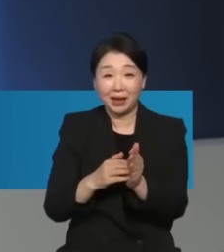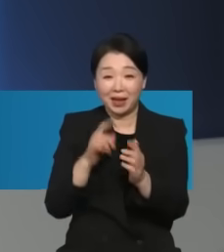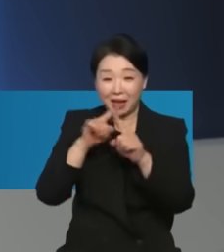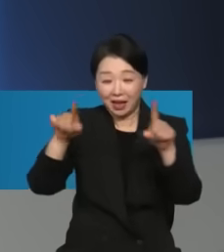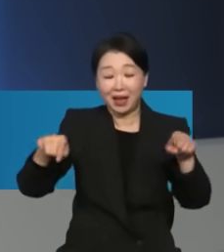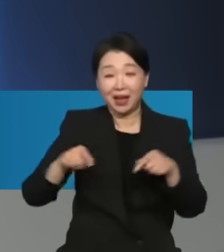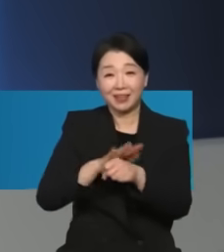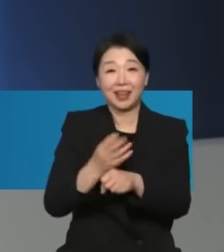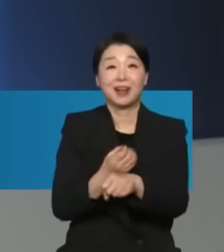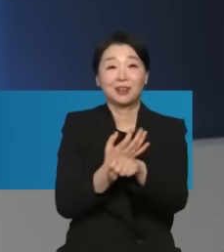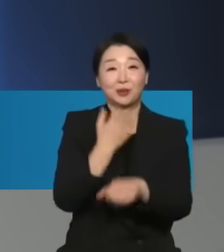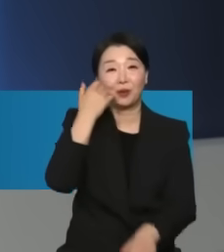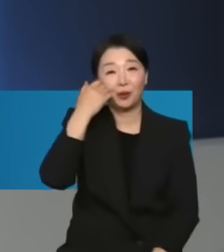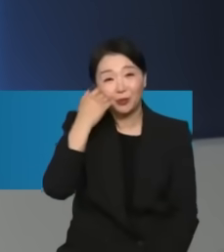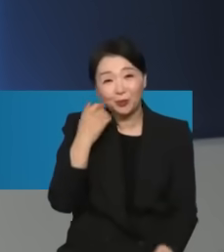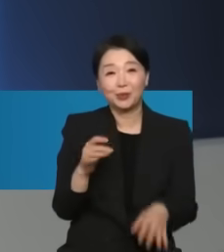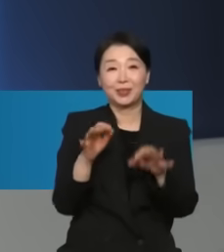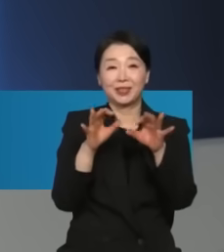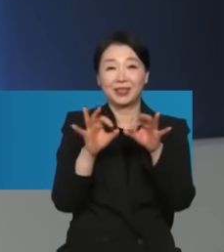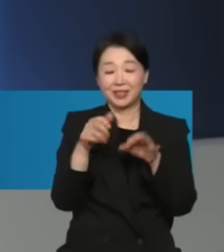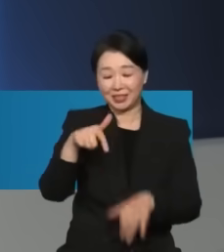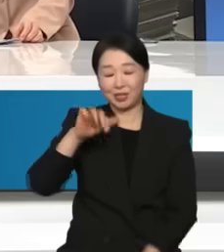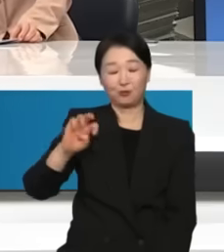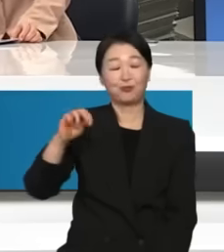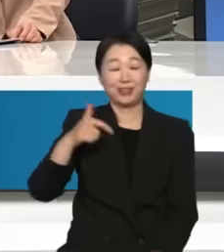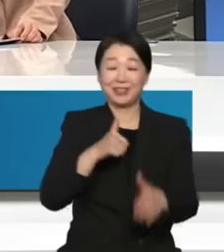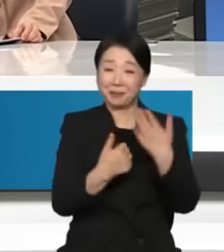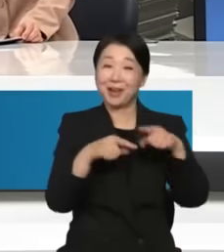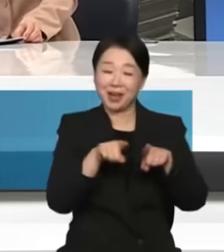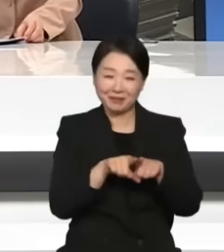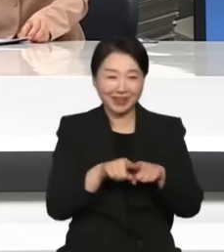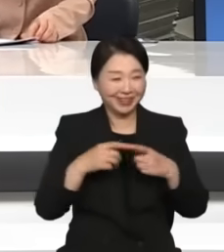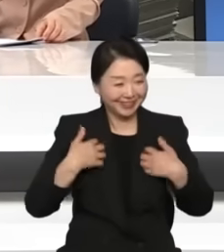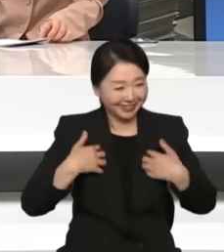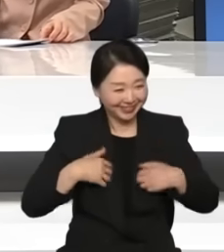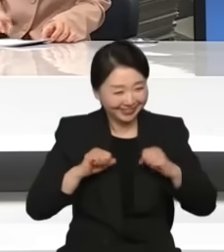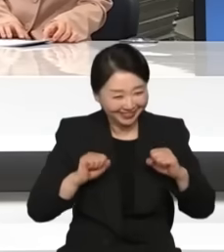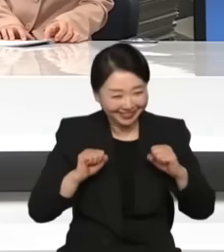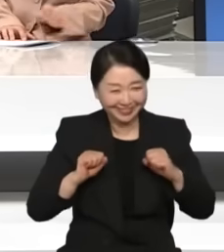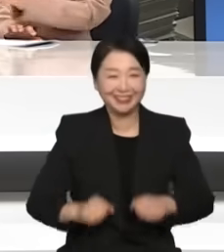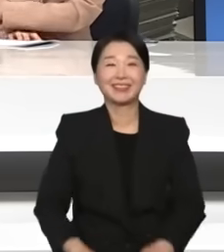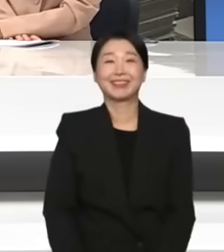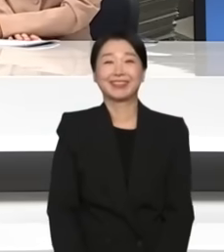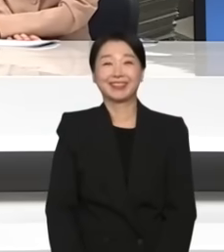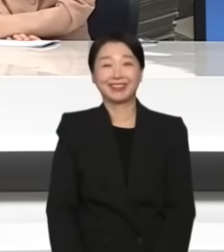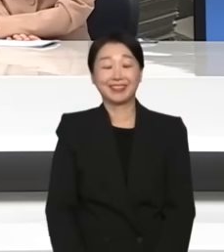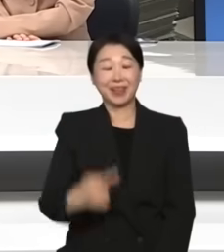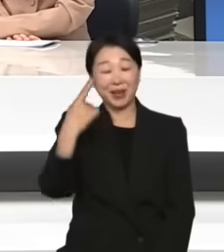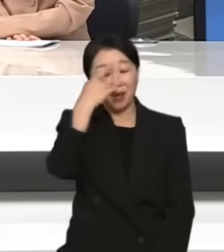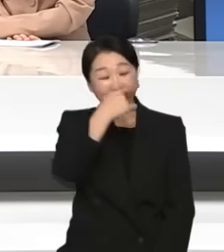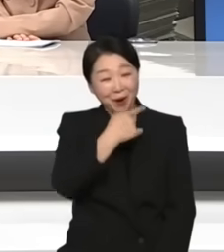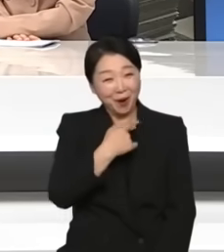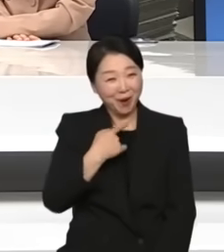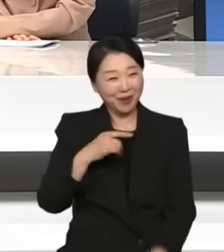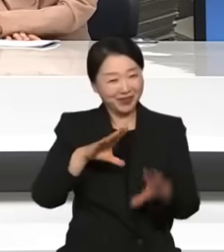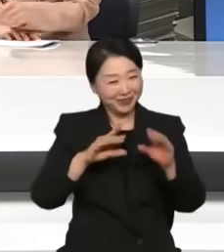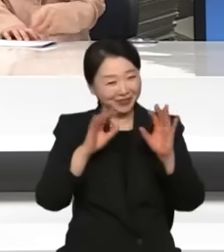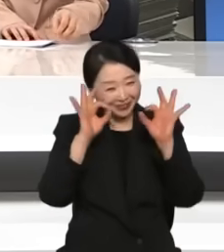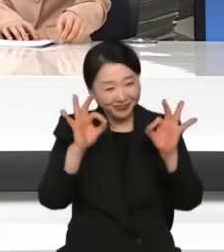러블리 페이퍼의 기우진 대표님 모셨습니다. 안녕하세요. 안녕하세요. 반갑습니다. 네. 인상이 참 좋으십니다. 아니,